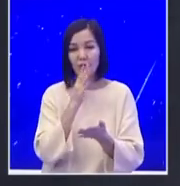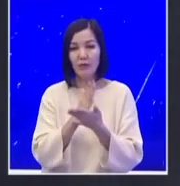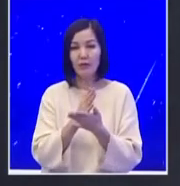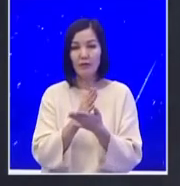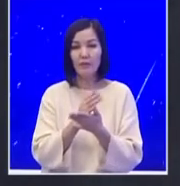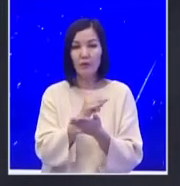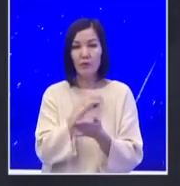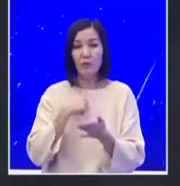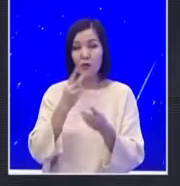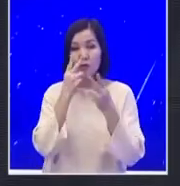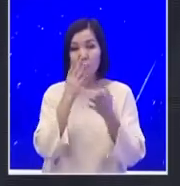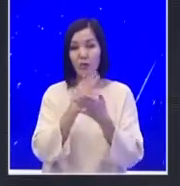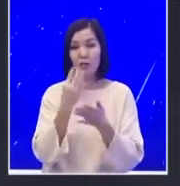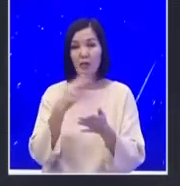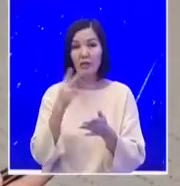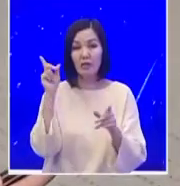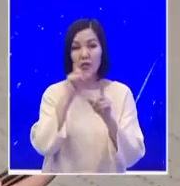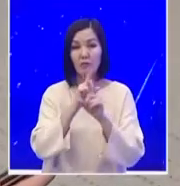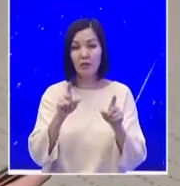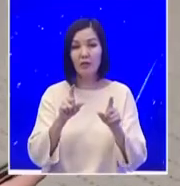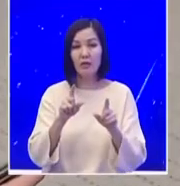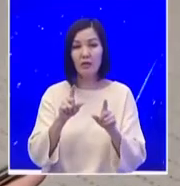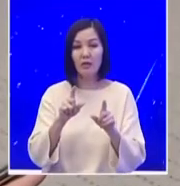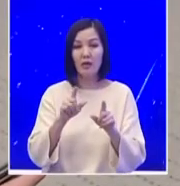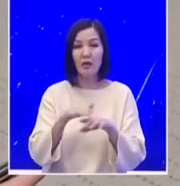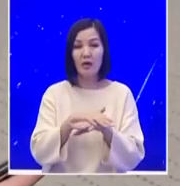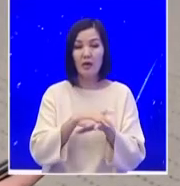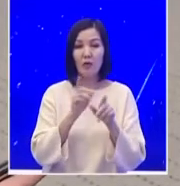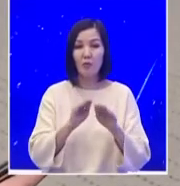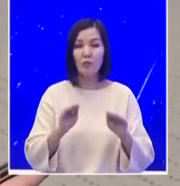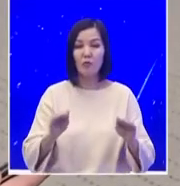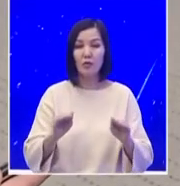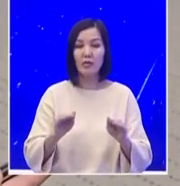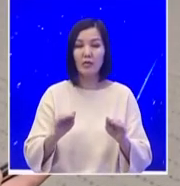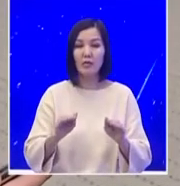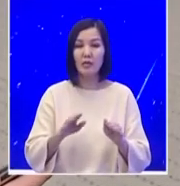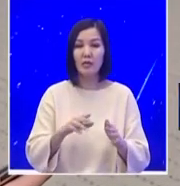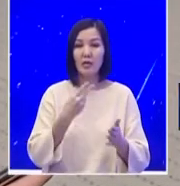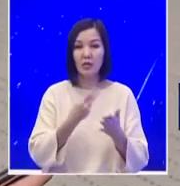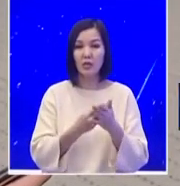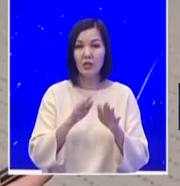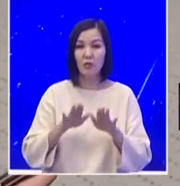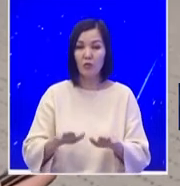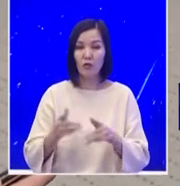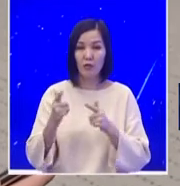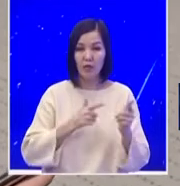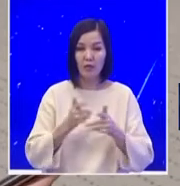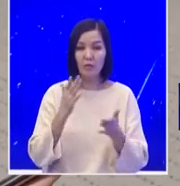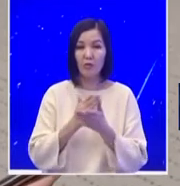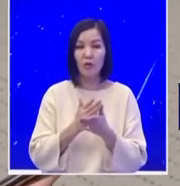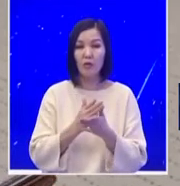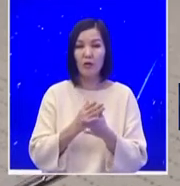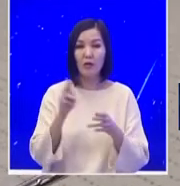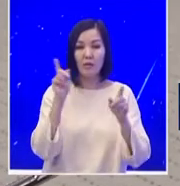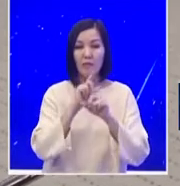өздеріңіз көргендей, 42-ші мектепте эвакуациялық орын жататын орын дайындап қойдық. Осында мектепте ыстық